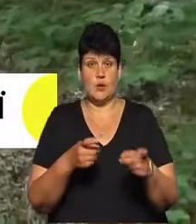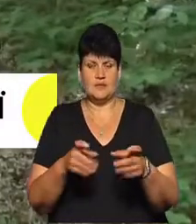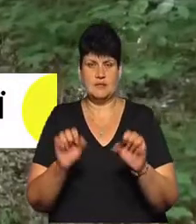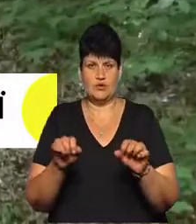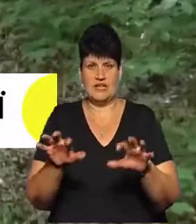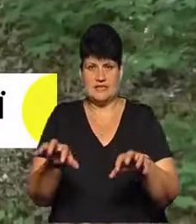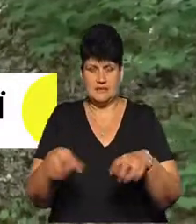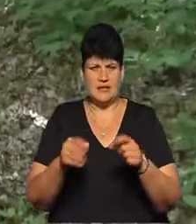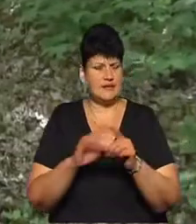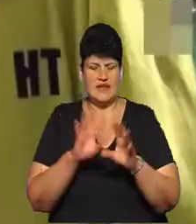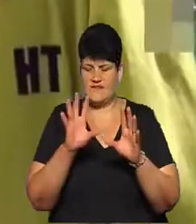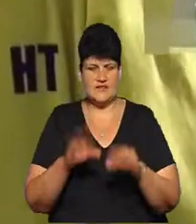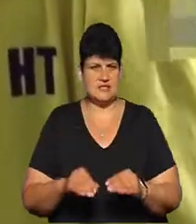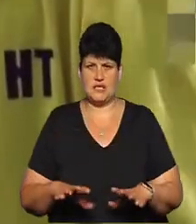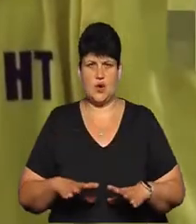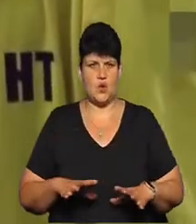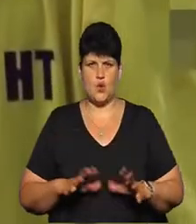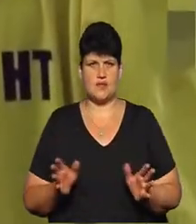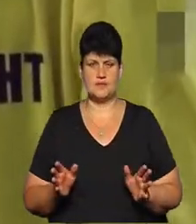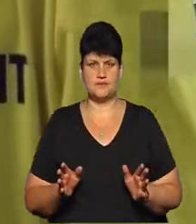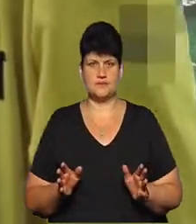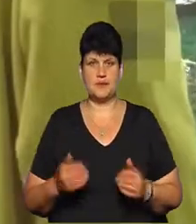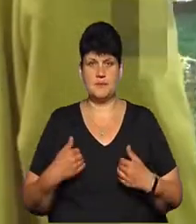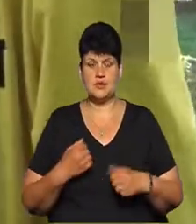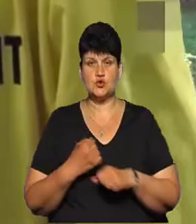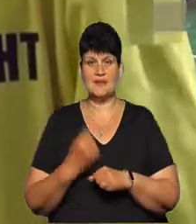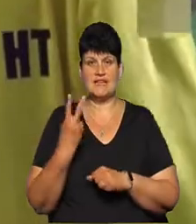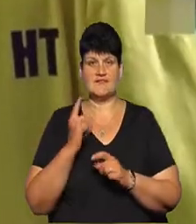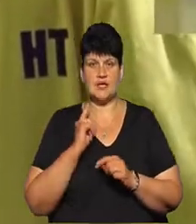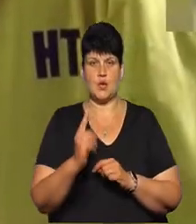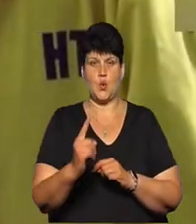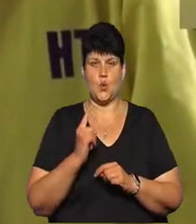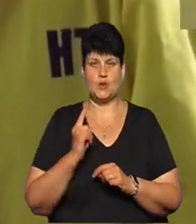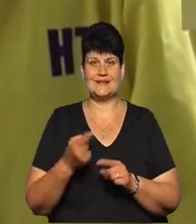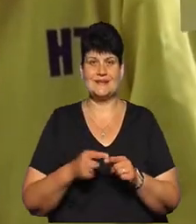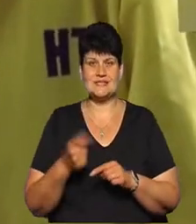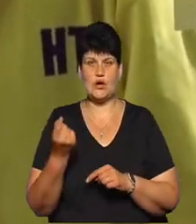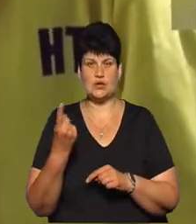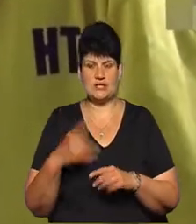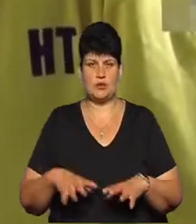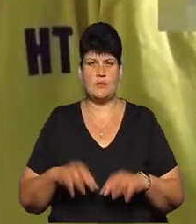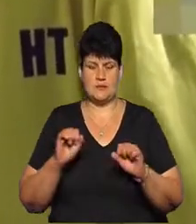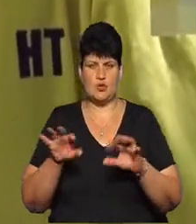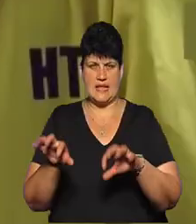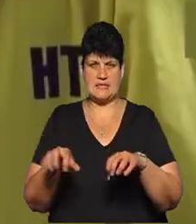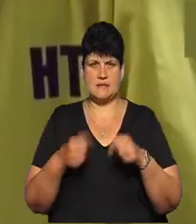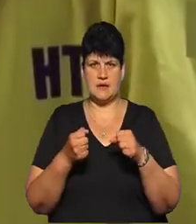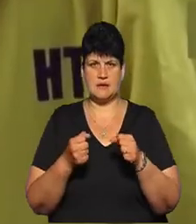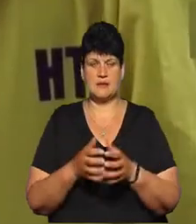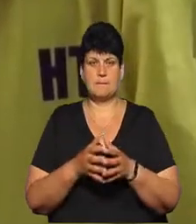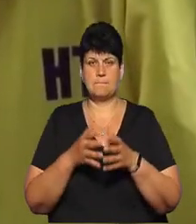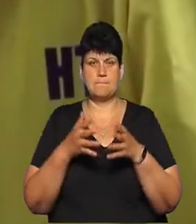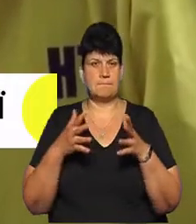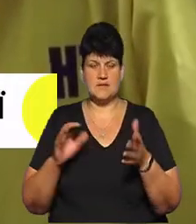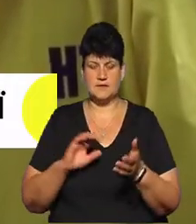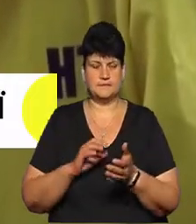коней, розповідає Борис Семиволос. Ми зробили 2 ходки, це 11 коней ми змогли забрати. Більше конєвоз не вміщав. Там